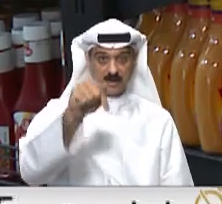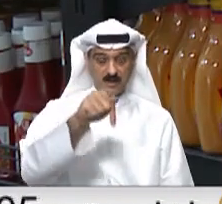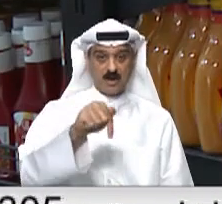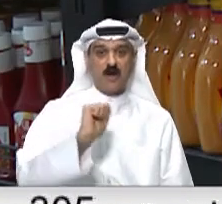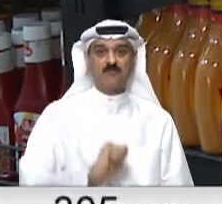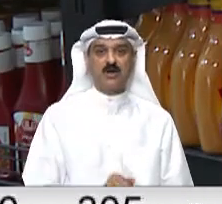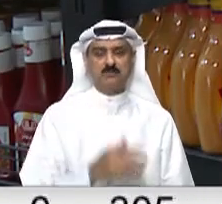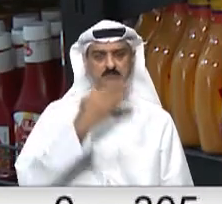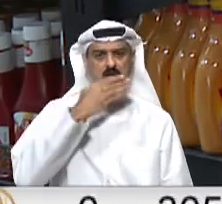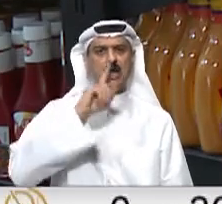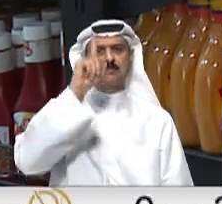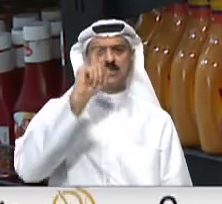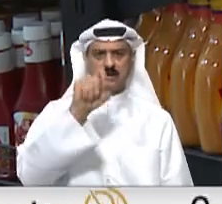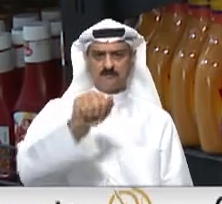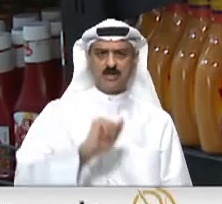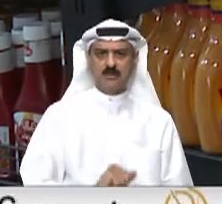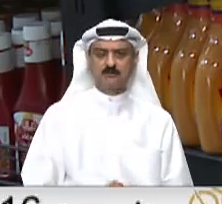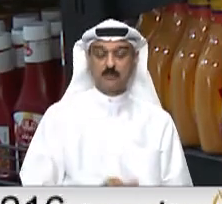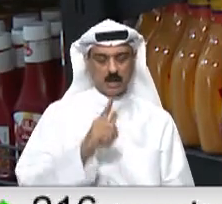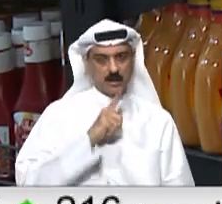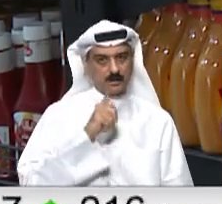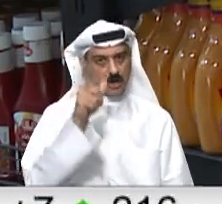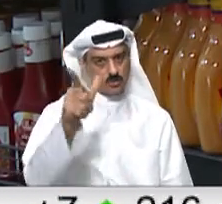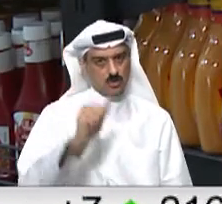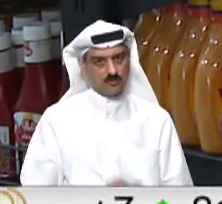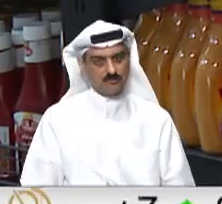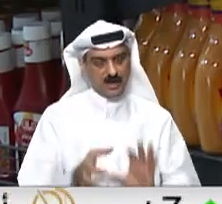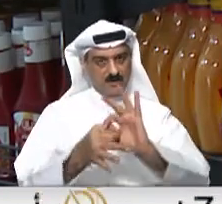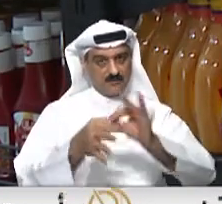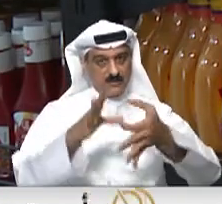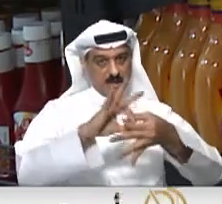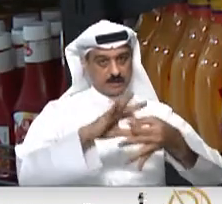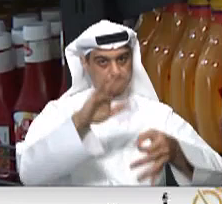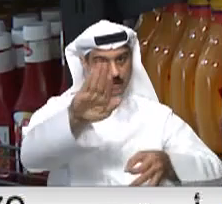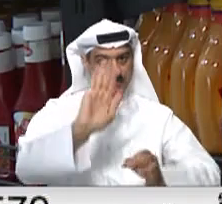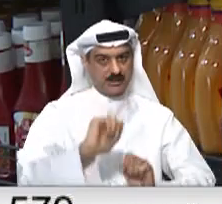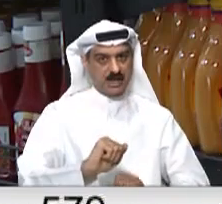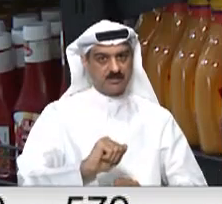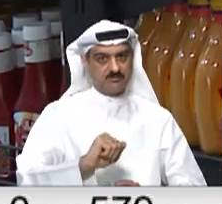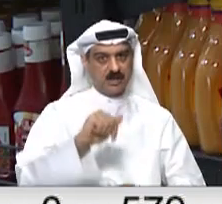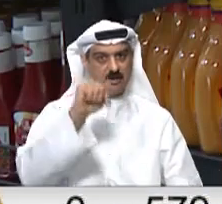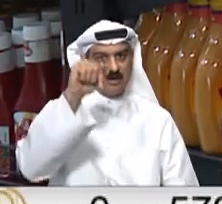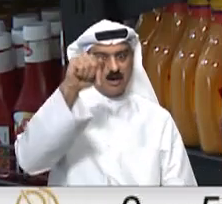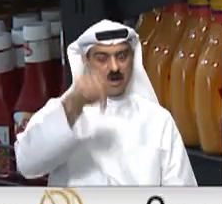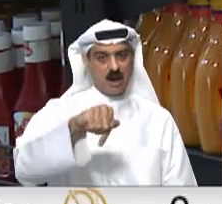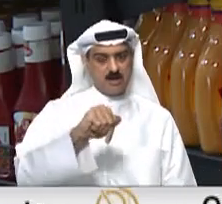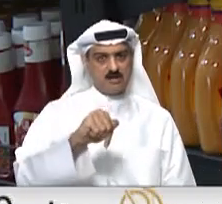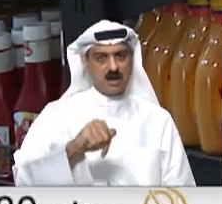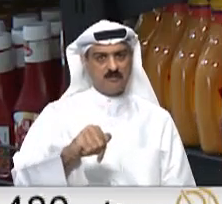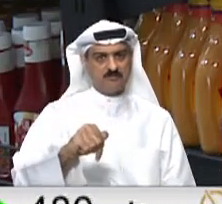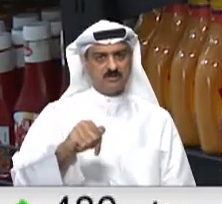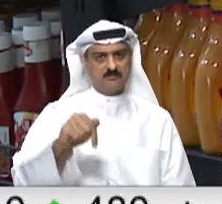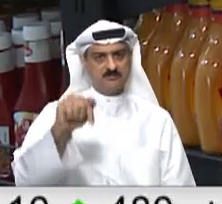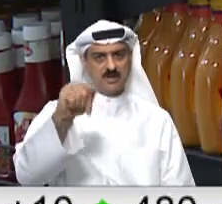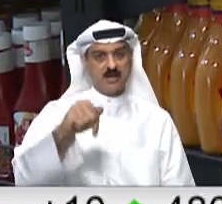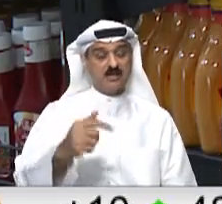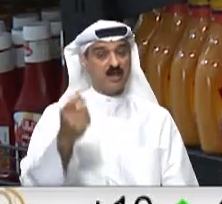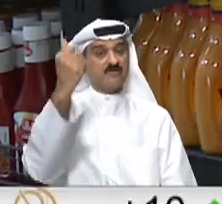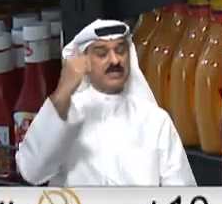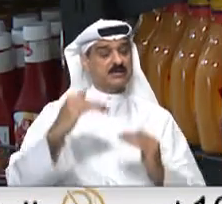فنحب ننوه حق اخواننا اصحاب الجمعيات التعاونية والمؤسسات بعدم رفع